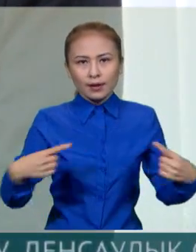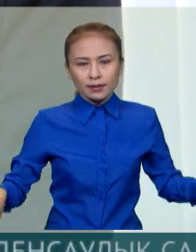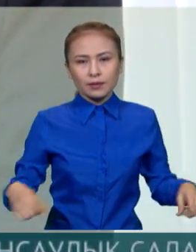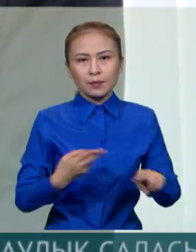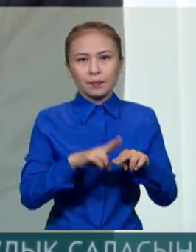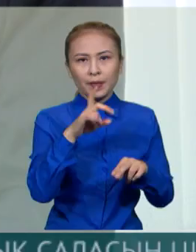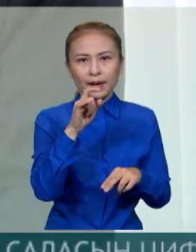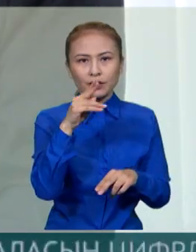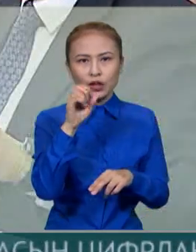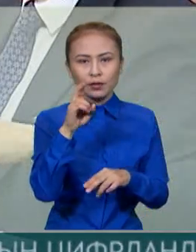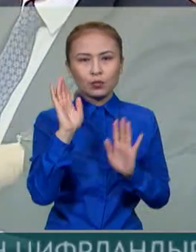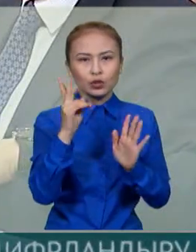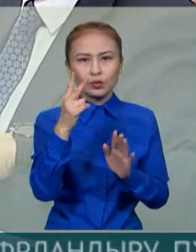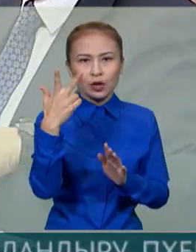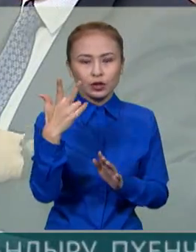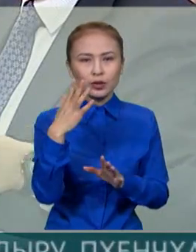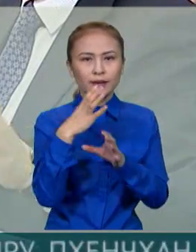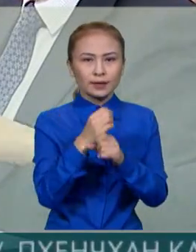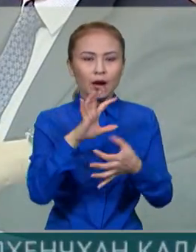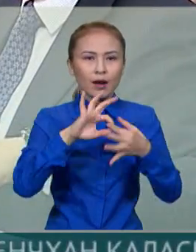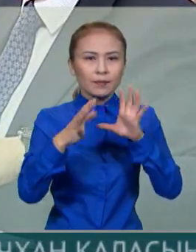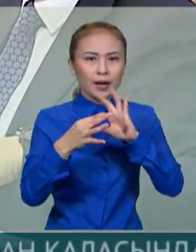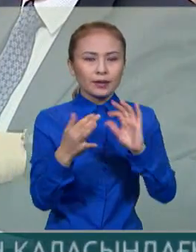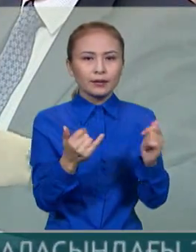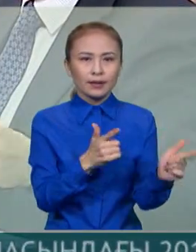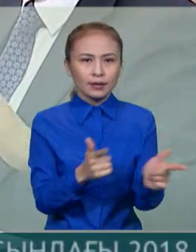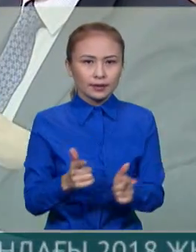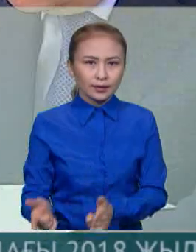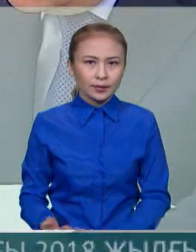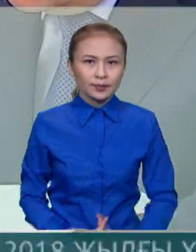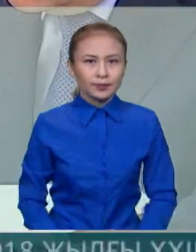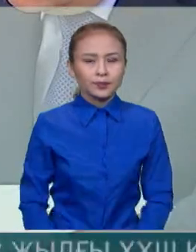сондай-ақ Пхёнчханда өтетін 23-ші қысқы олимпиадаға дайындық барысы талқыланады.